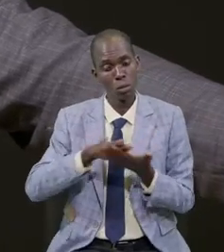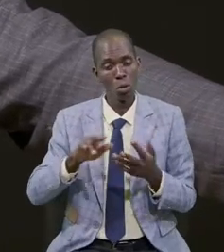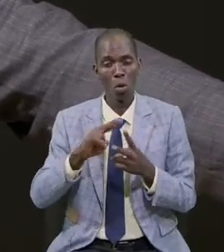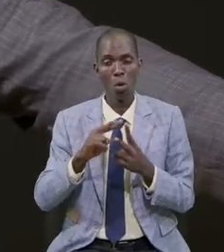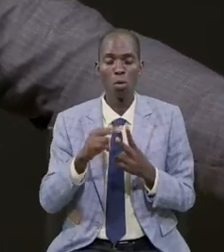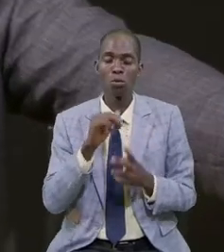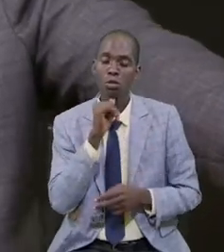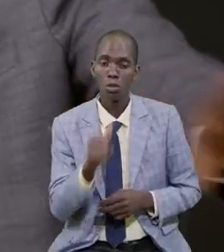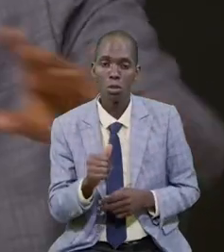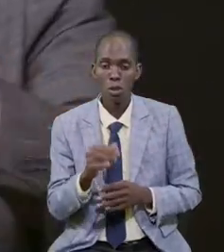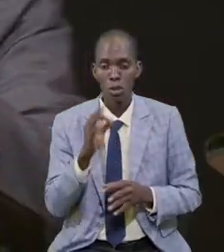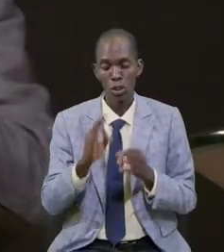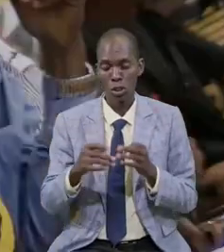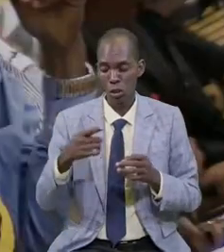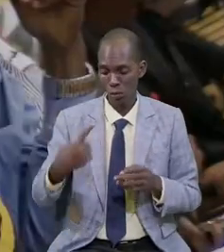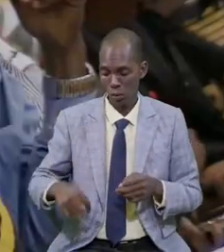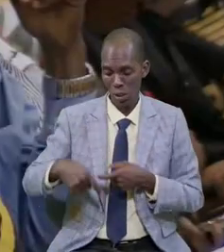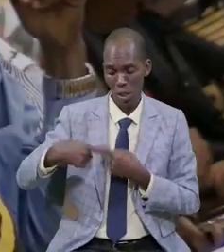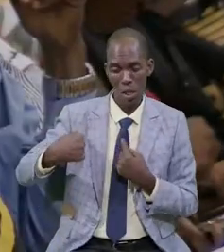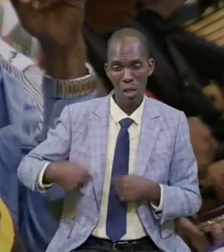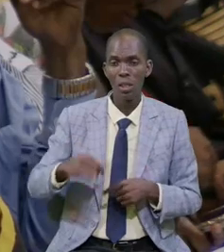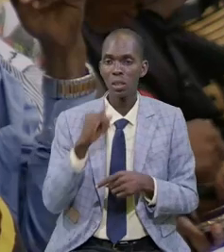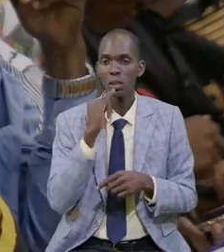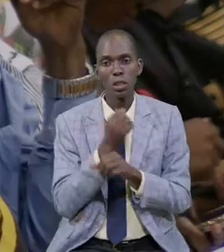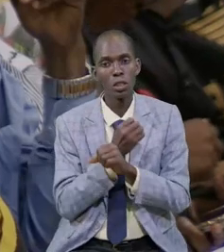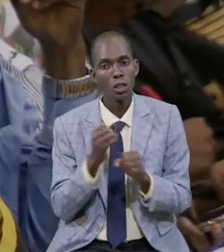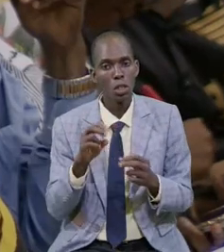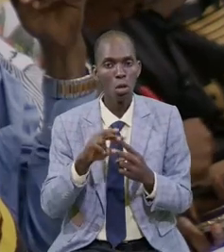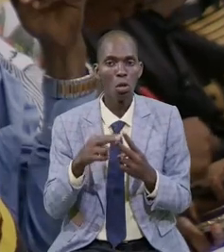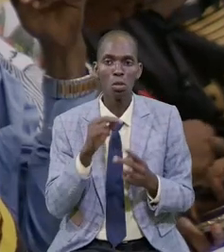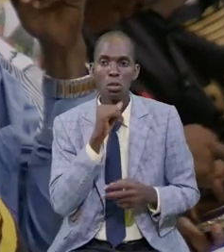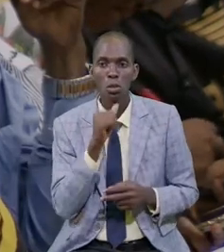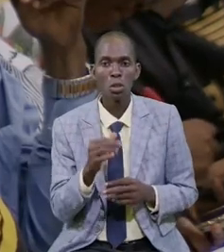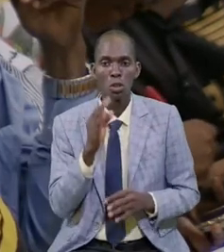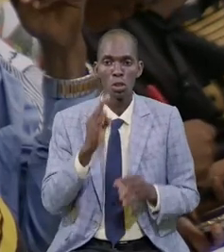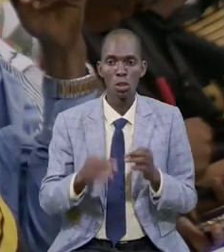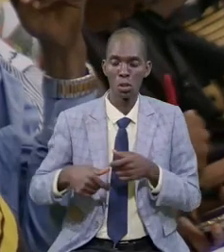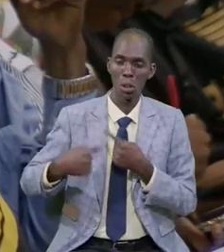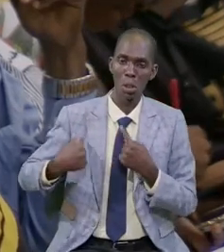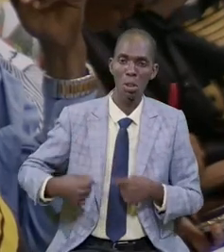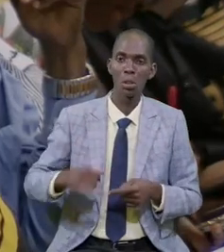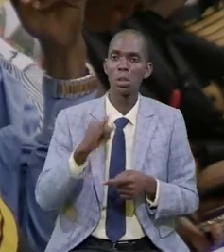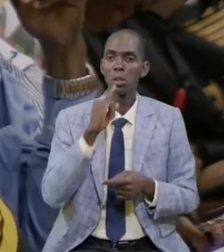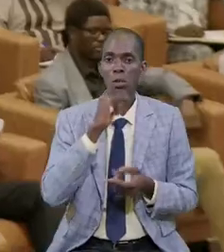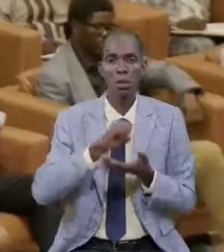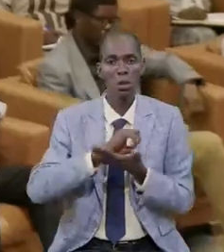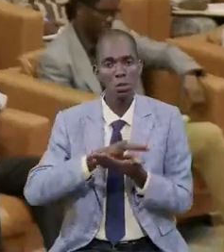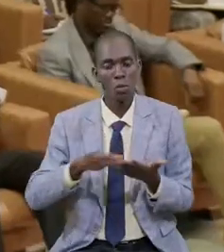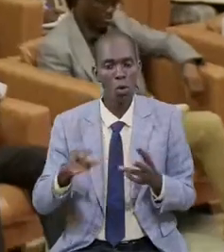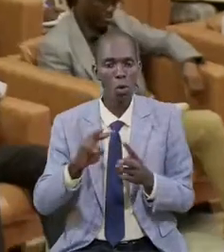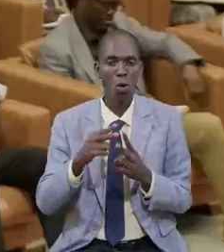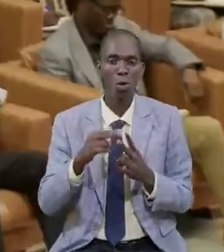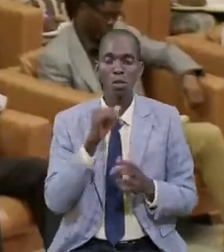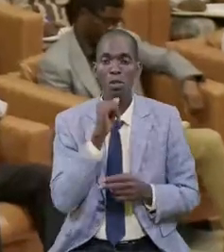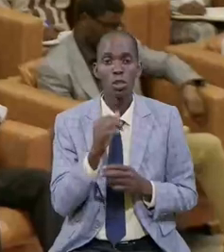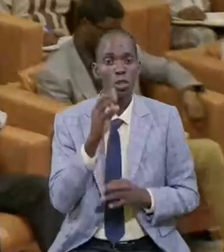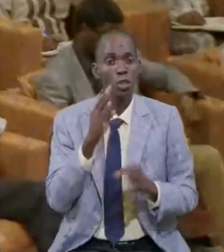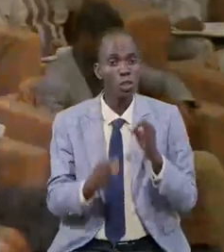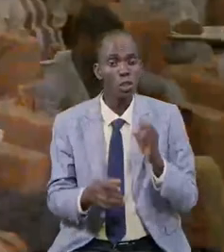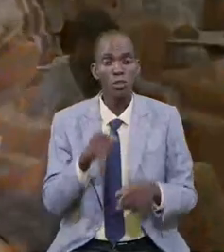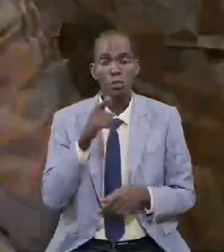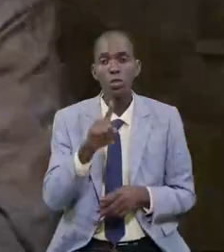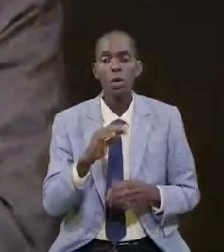sauvé ou non, que vous soyez sanctifié, que vous soyez en paix dans votre cœur. Si vous n'êtes